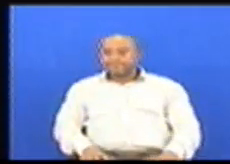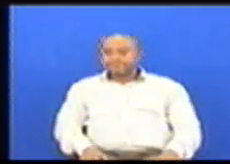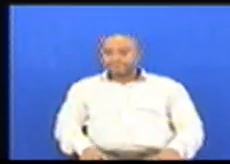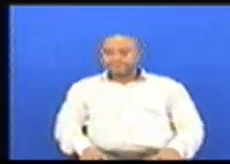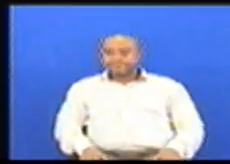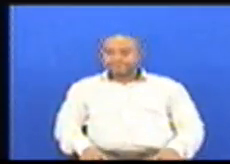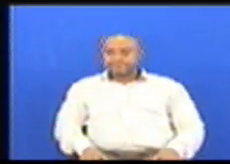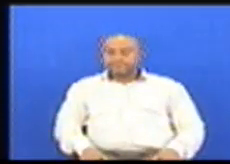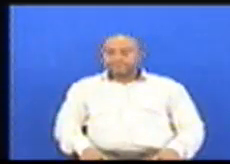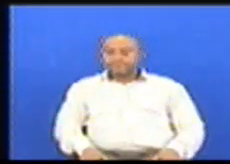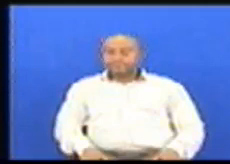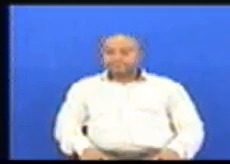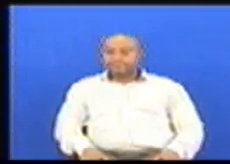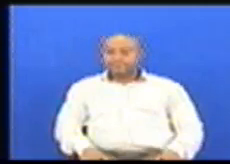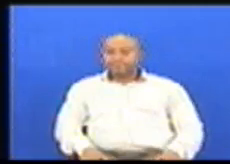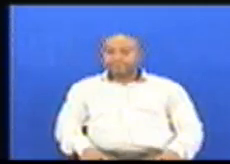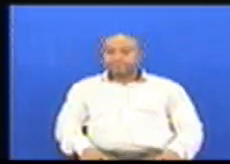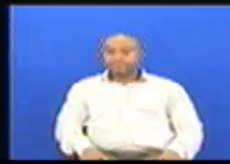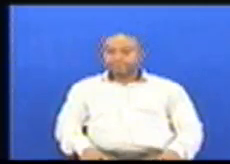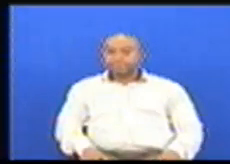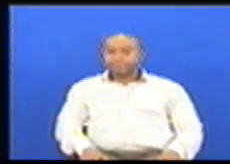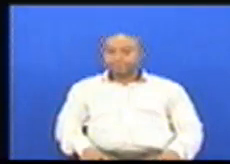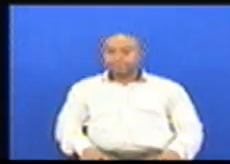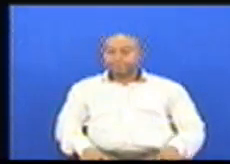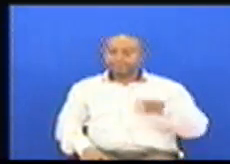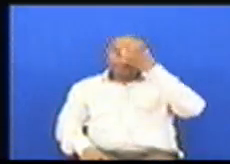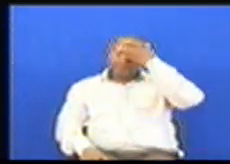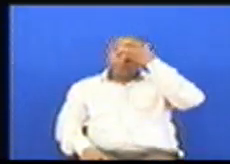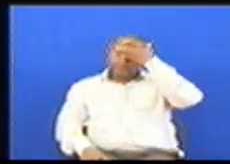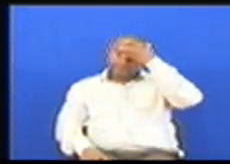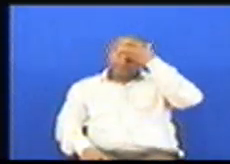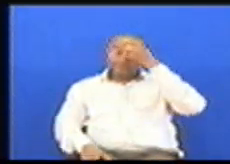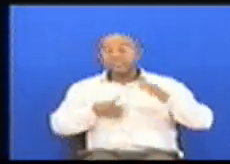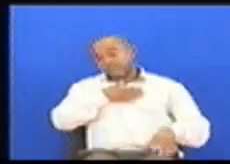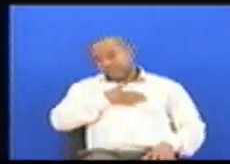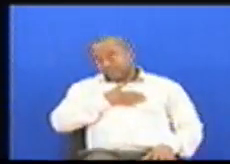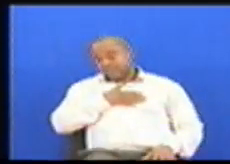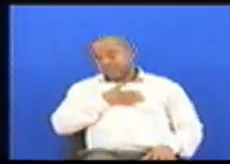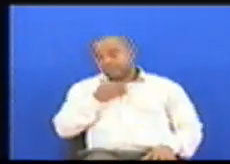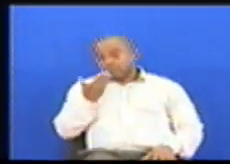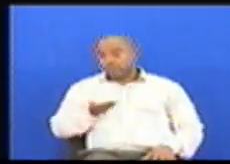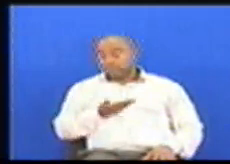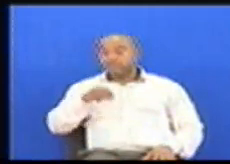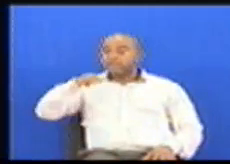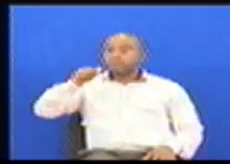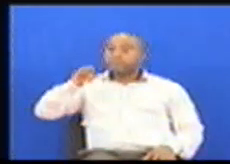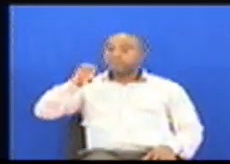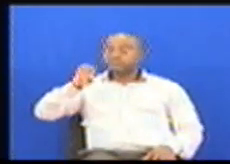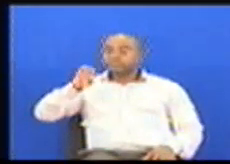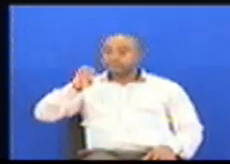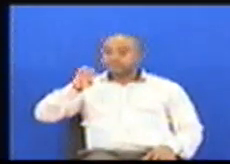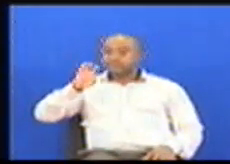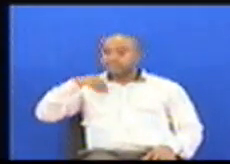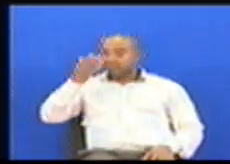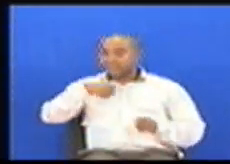Asante sana. Nilikuwa nimemtaja mheshimiwa Flatei Gregory Masei, atafuatiwa na mheshimiwa Joseph